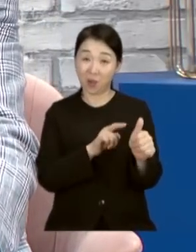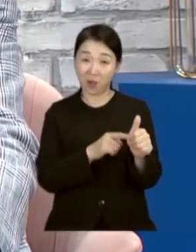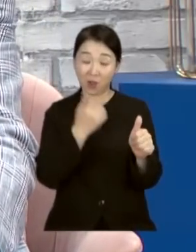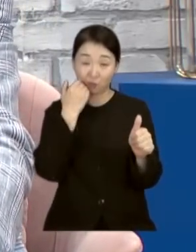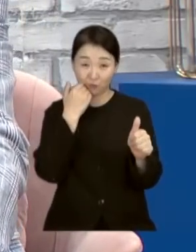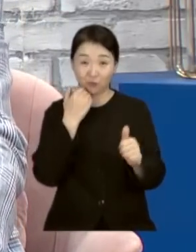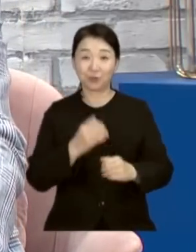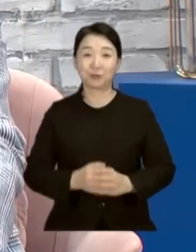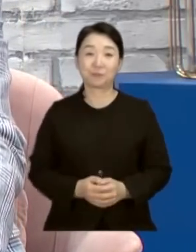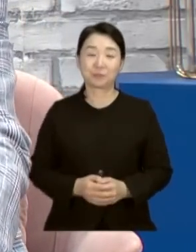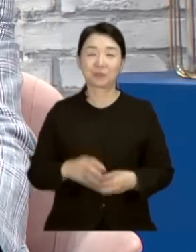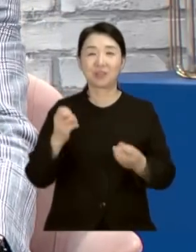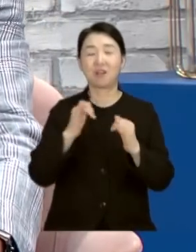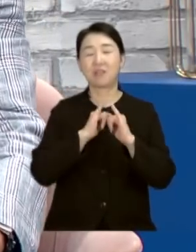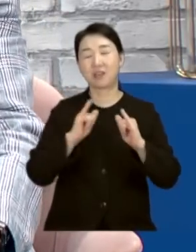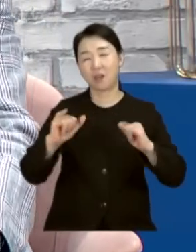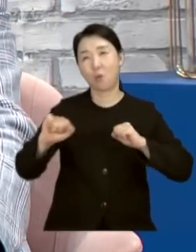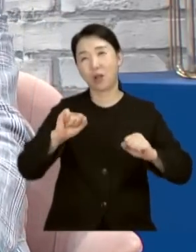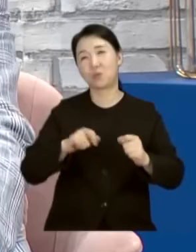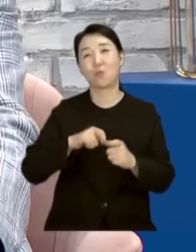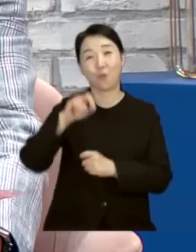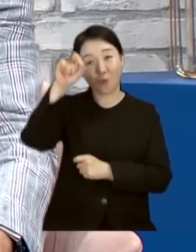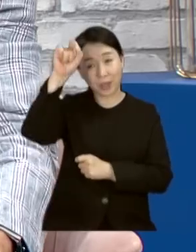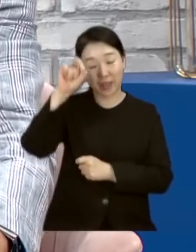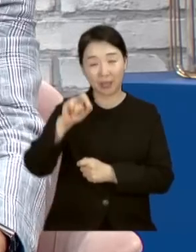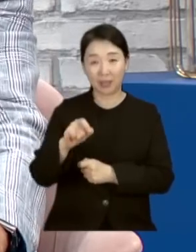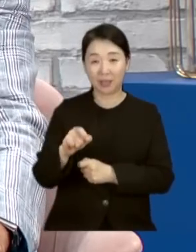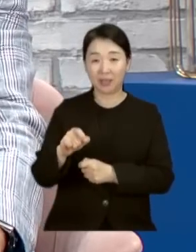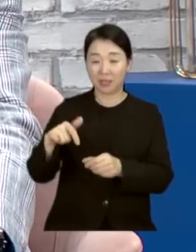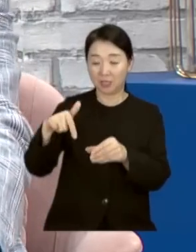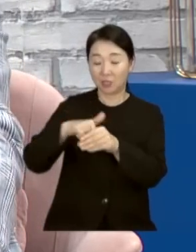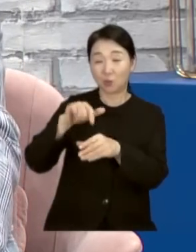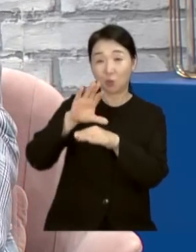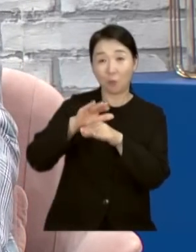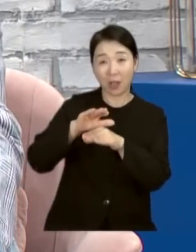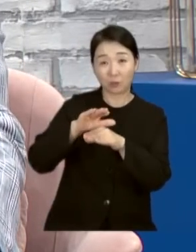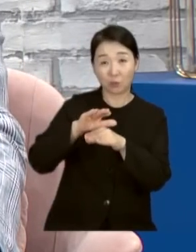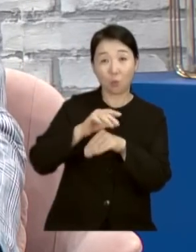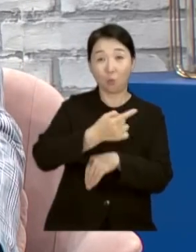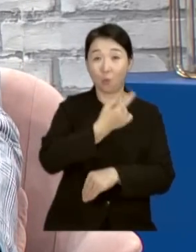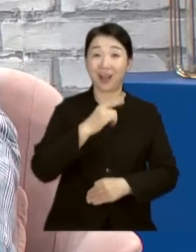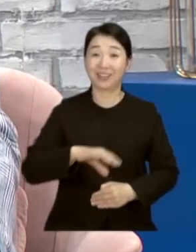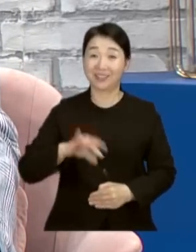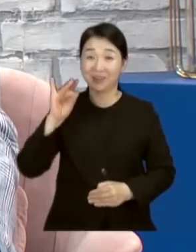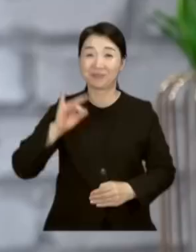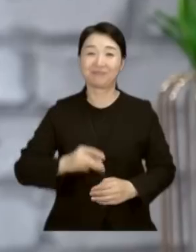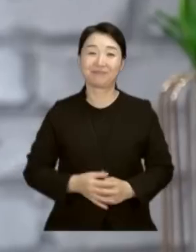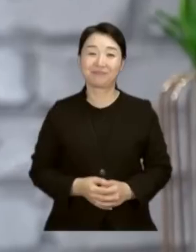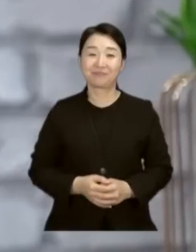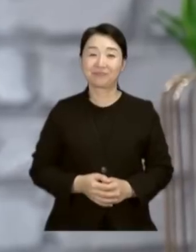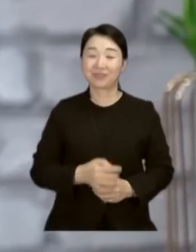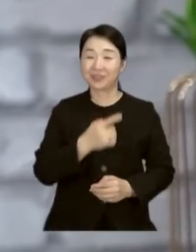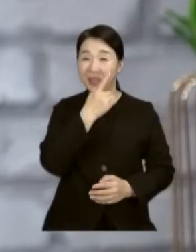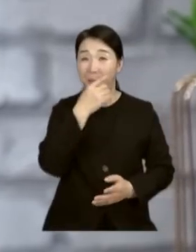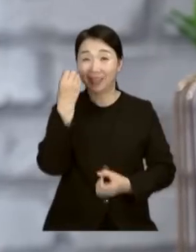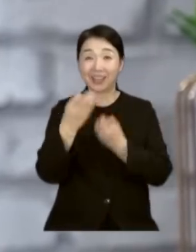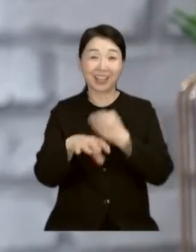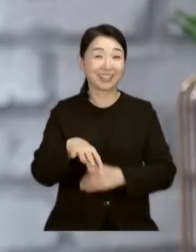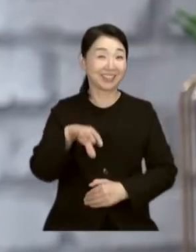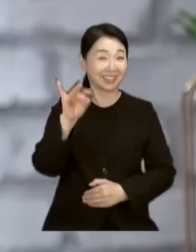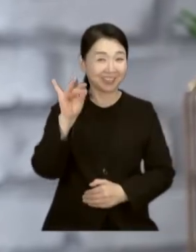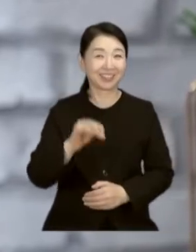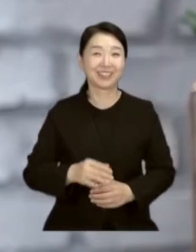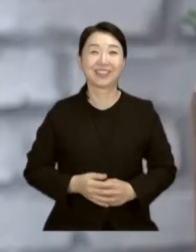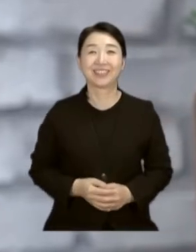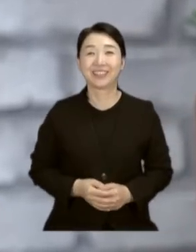이분은 연예계 활동 오래 하셨는데 네. 기독교 방송 출연은 처음이에요. 아, 그렇죠. 그러니까 예. 간증이 처음이란